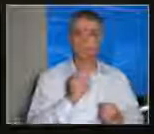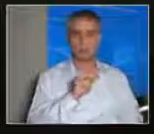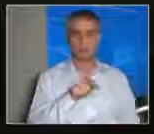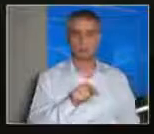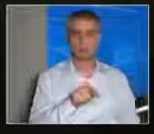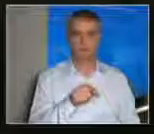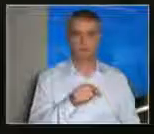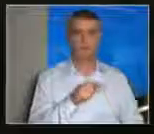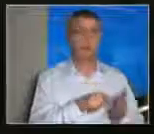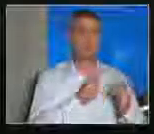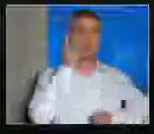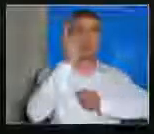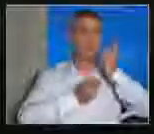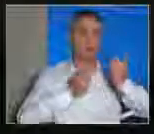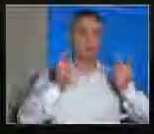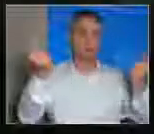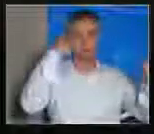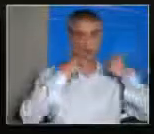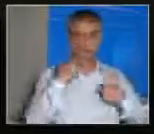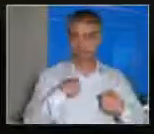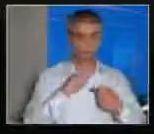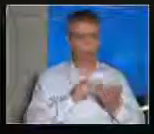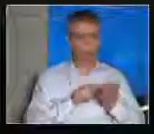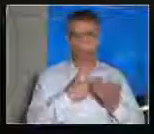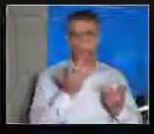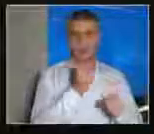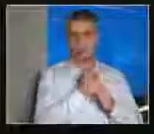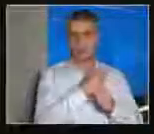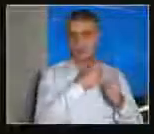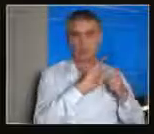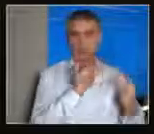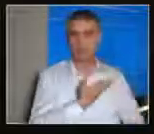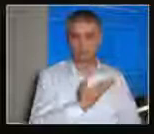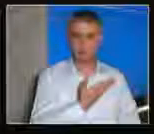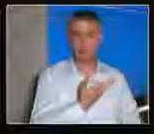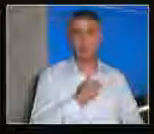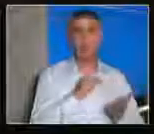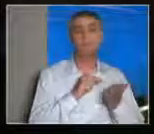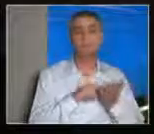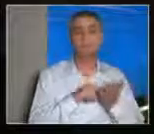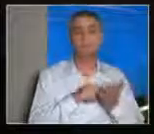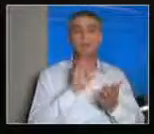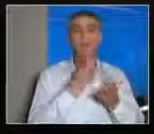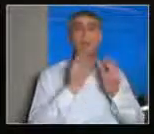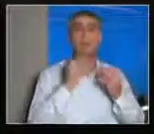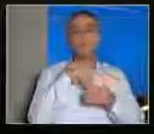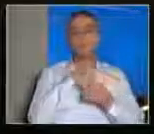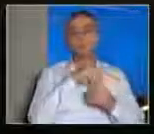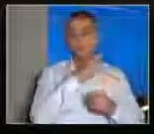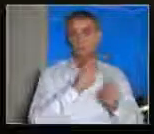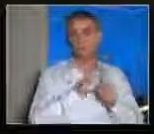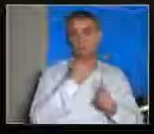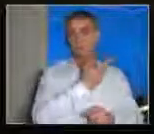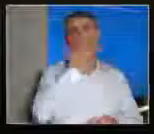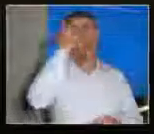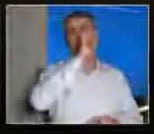כי הרוקטות נפלות על הראש שלנו לא בגלל שאין מקומות תעסוקה ברצועת עזה, אלא בגלל שיש הרבה גורמים שכפי שאמרתי,